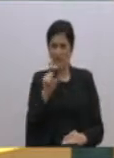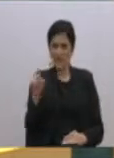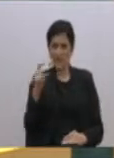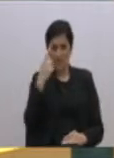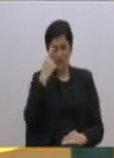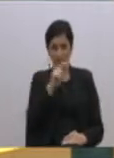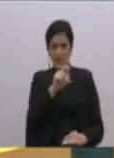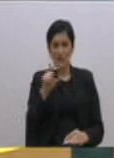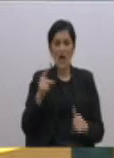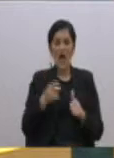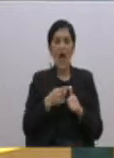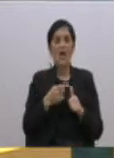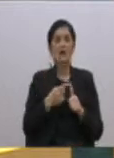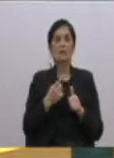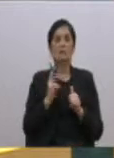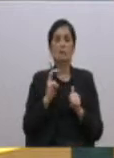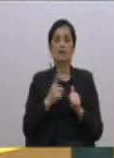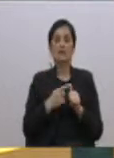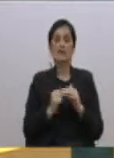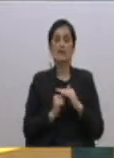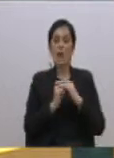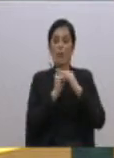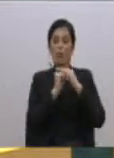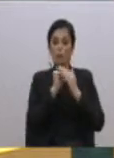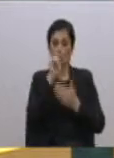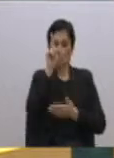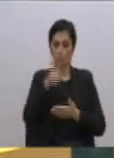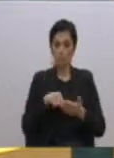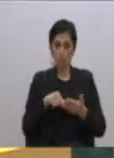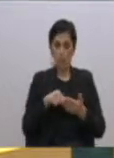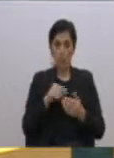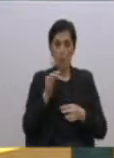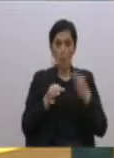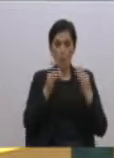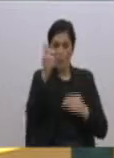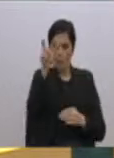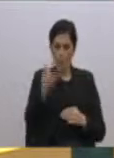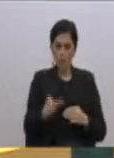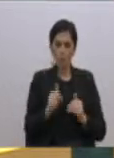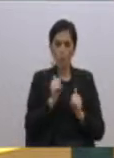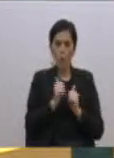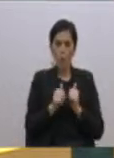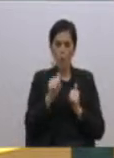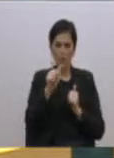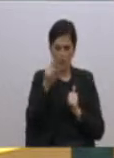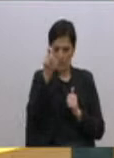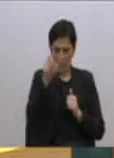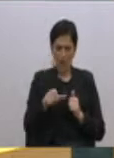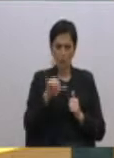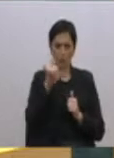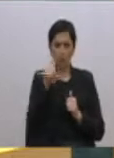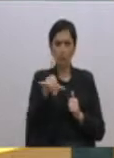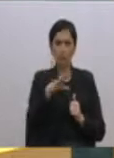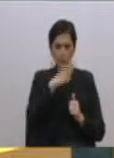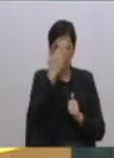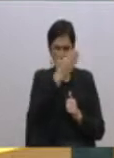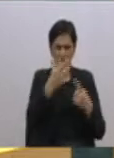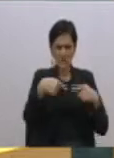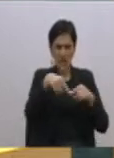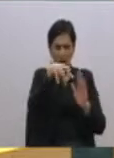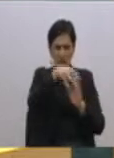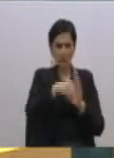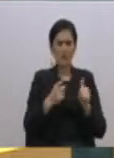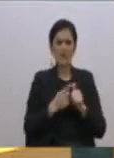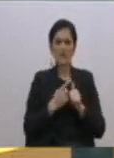romsats erkva reputatsia, doba. Mosamartle qovultvis iqo adamiani, romsats iseti tipis reputatsia gaachta sazogadoebashi,